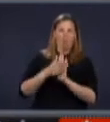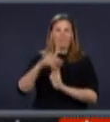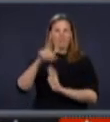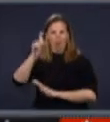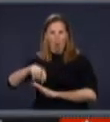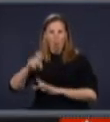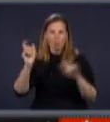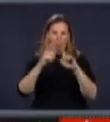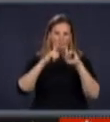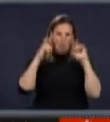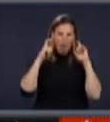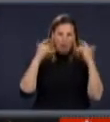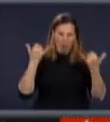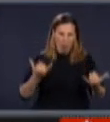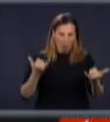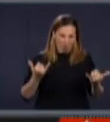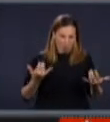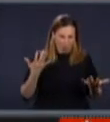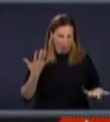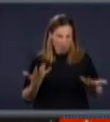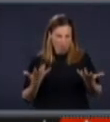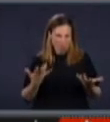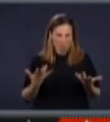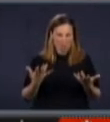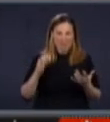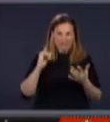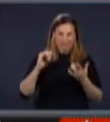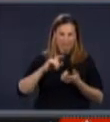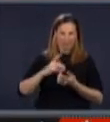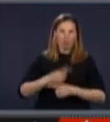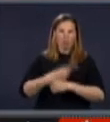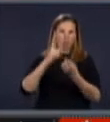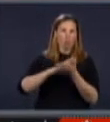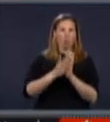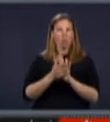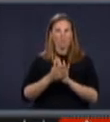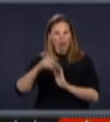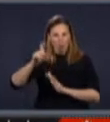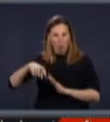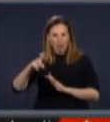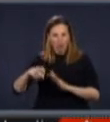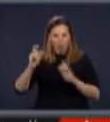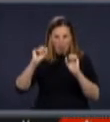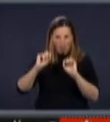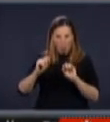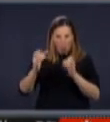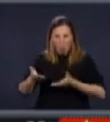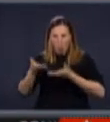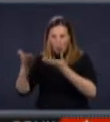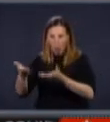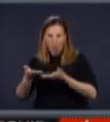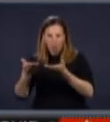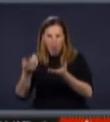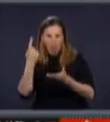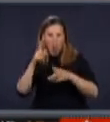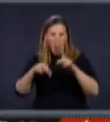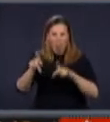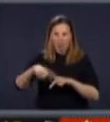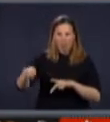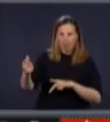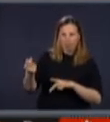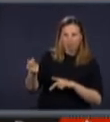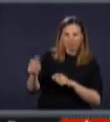que, le cas échéant, vous songez à en fournir, par exemple, aux gens qui n'auraient pas les moyens de s'en payer? Bien, ça fait partie